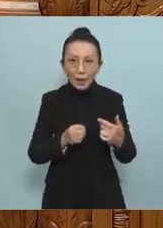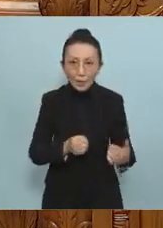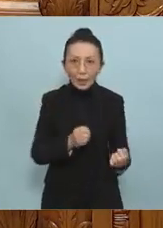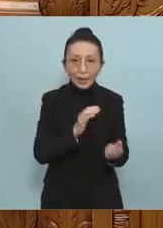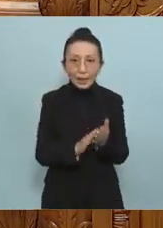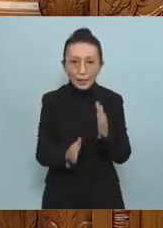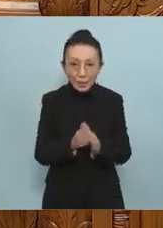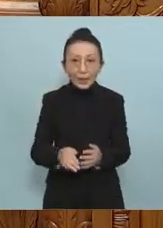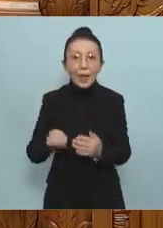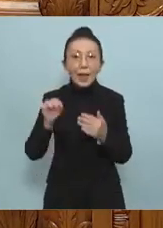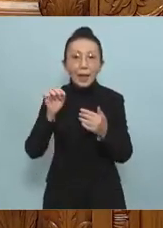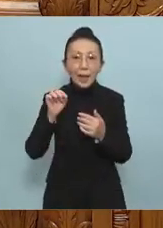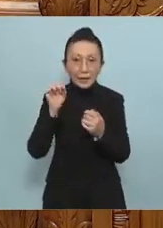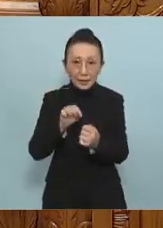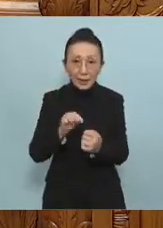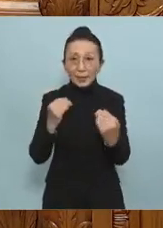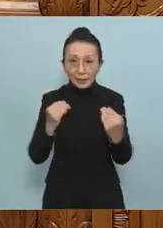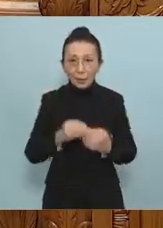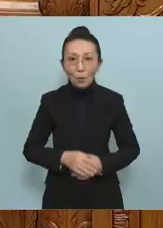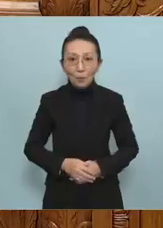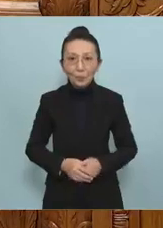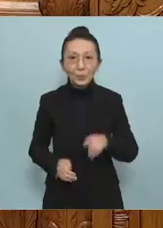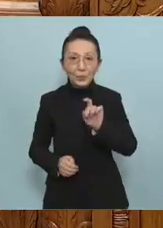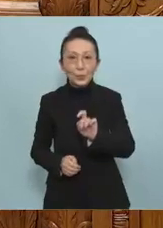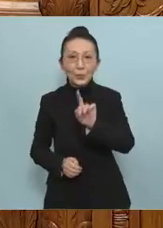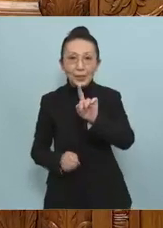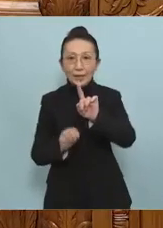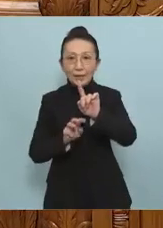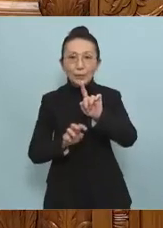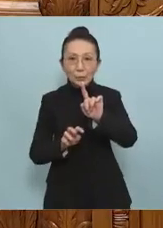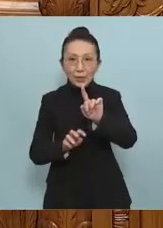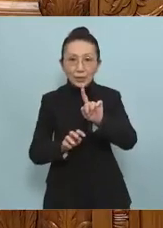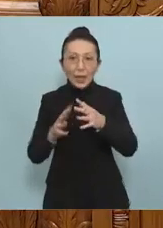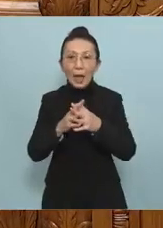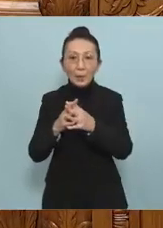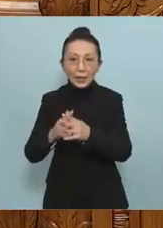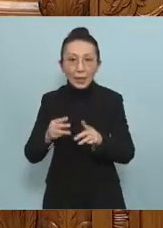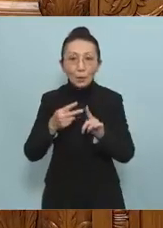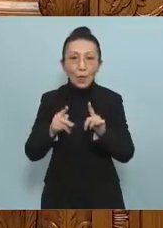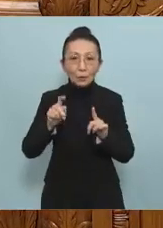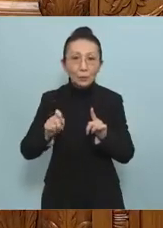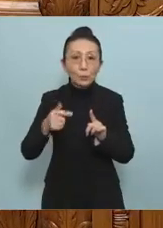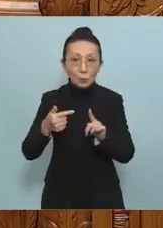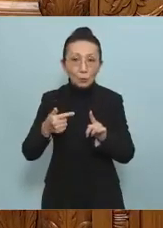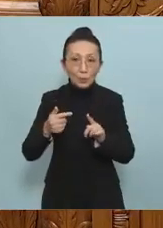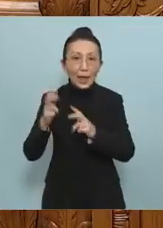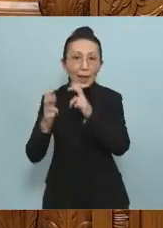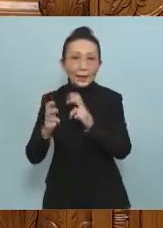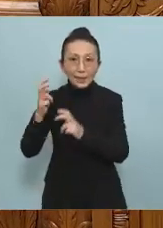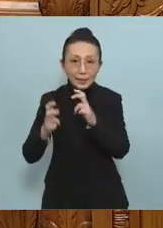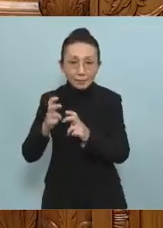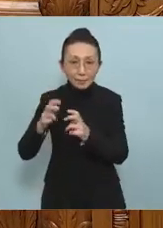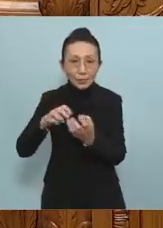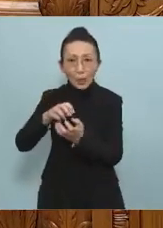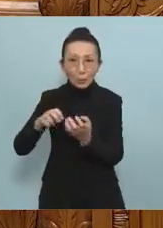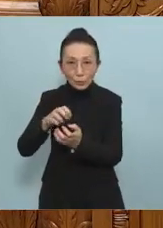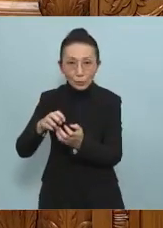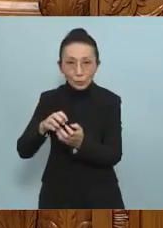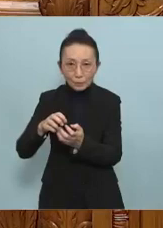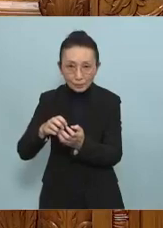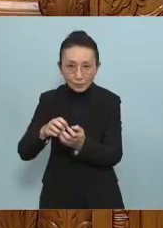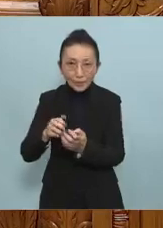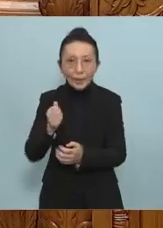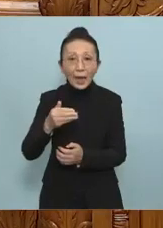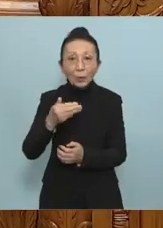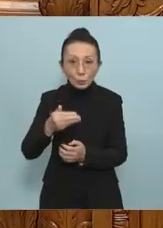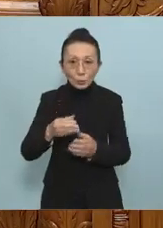11月30日、米軍の戦闘機 F-16 がエンジントラブルで緊急事態に陥り、燃料タンク2つを